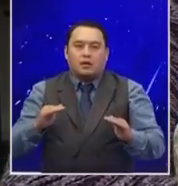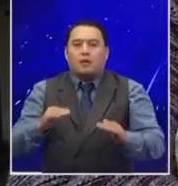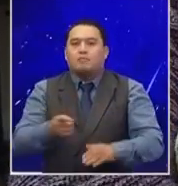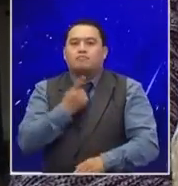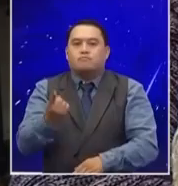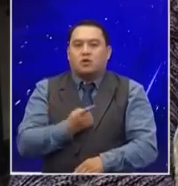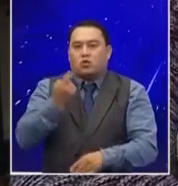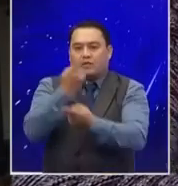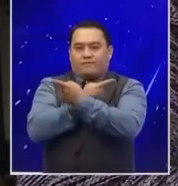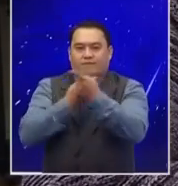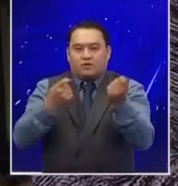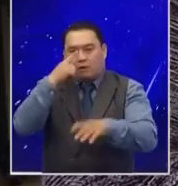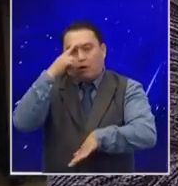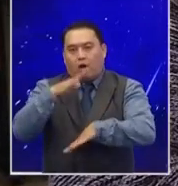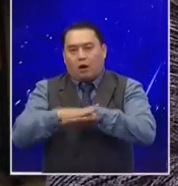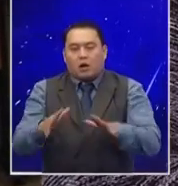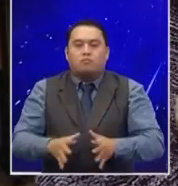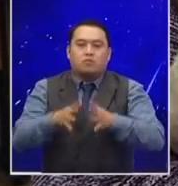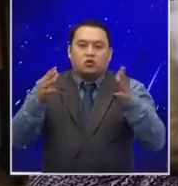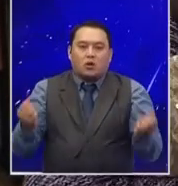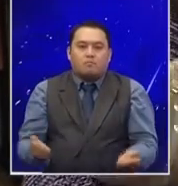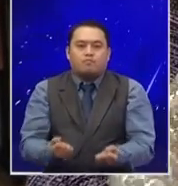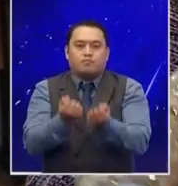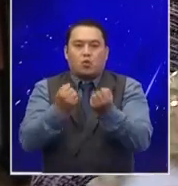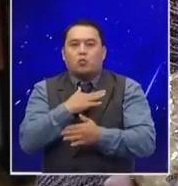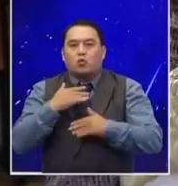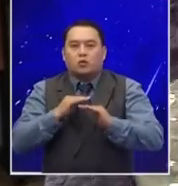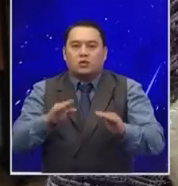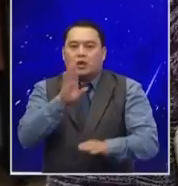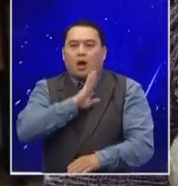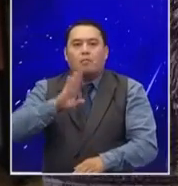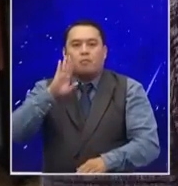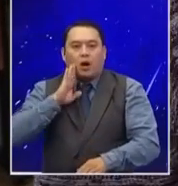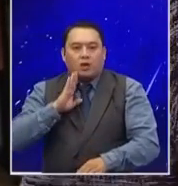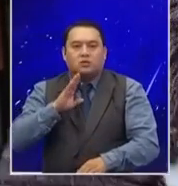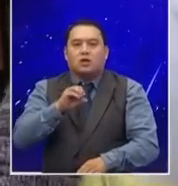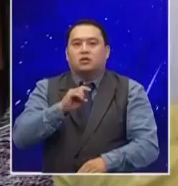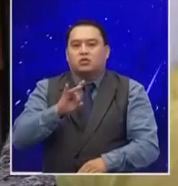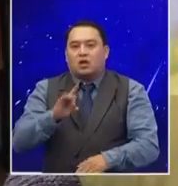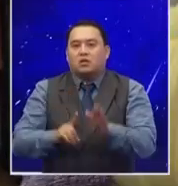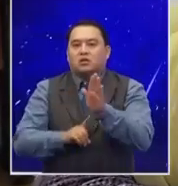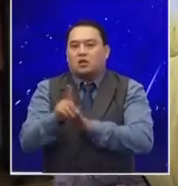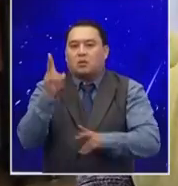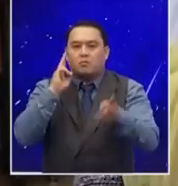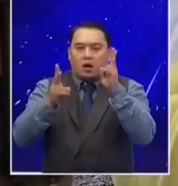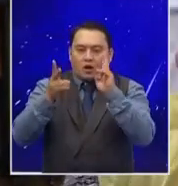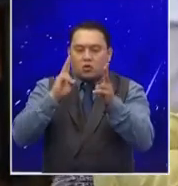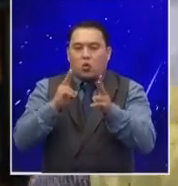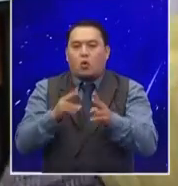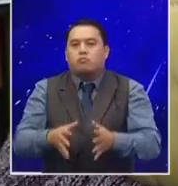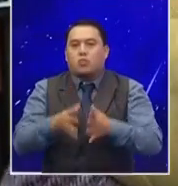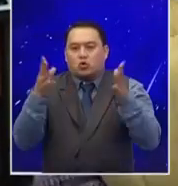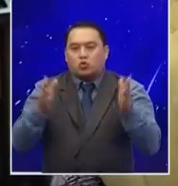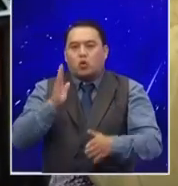мастере меня информировали в Акимате. Это большая помощь для многодетных матерей. К тому же Санжар хоть и начинающий парикмахер, но у него